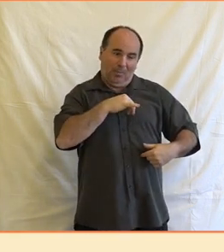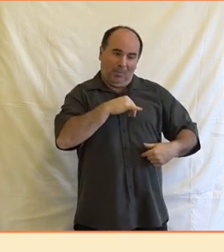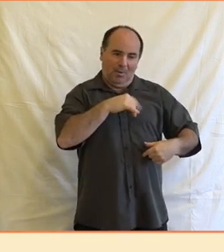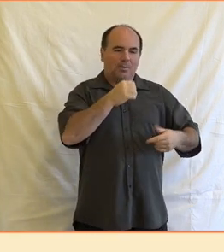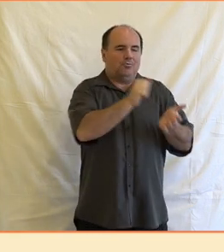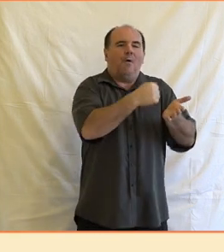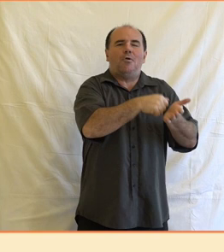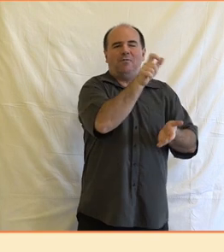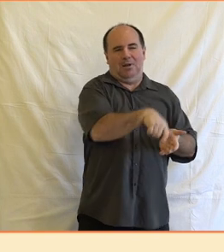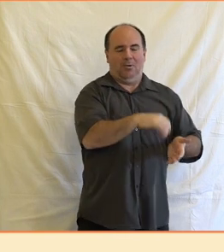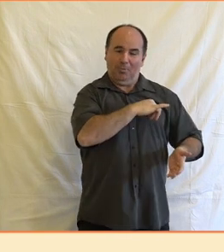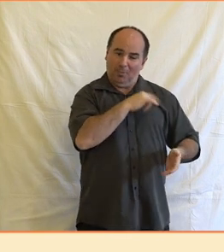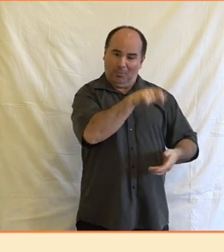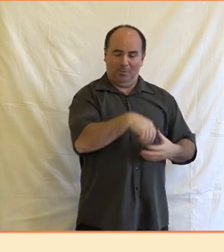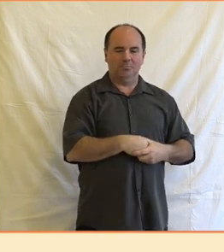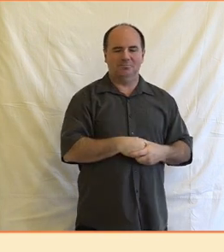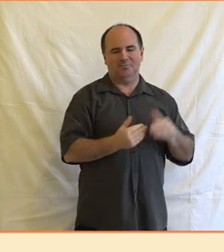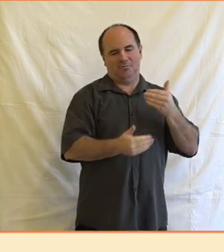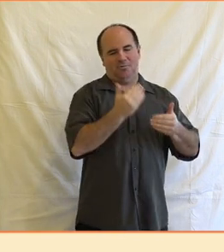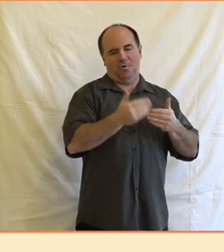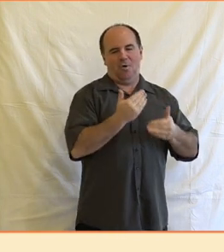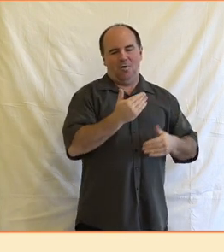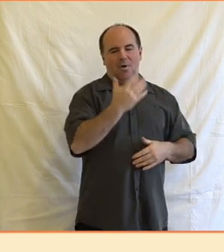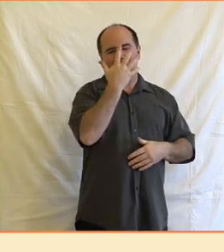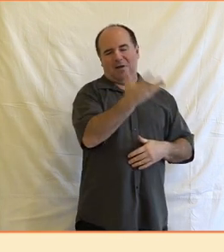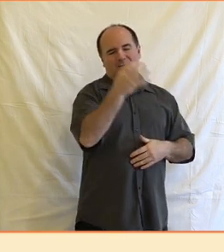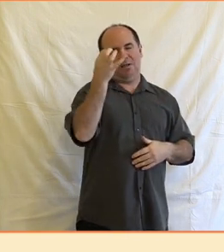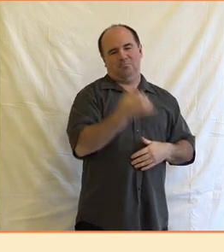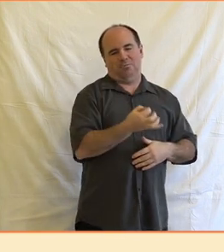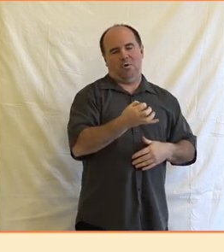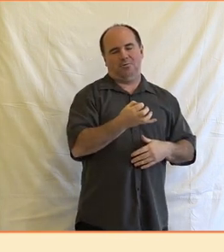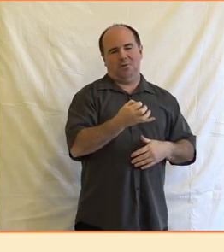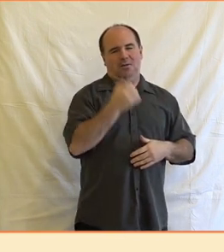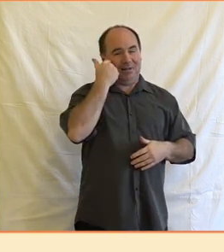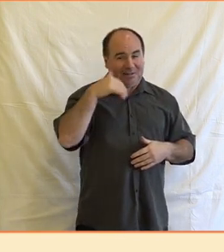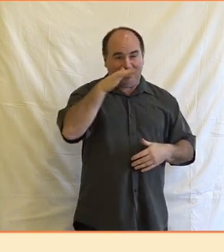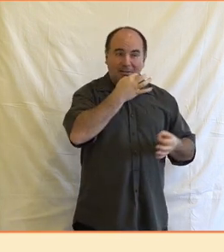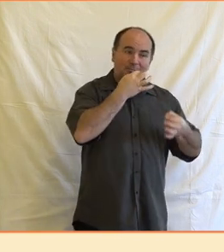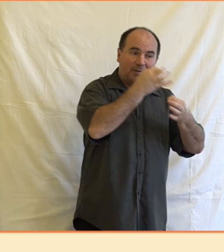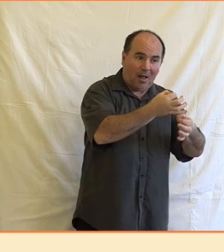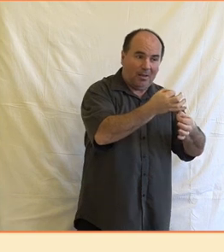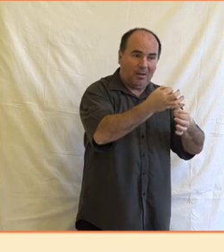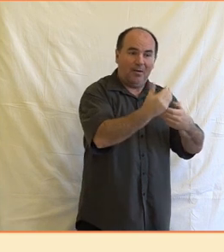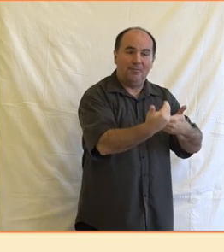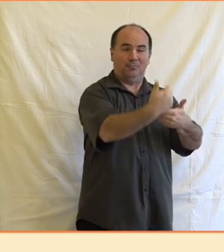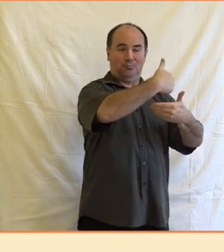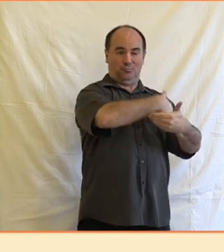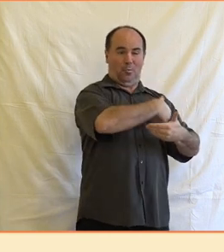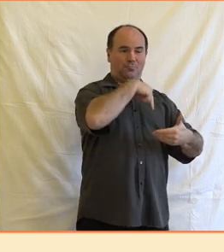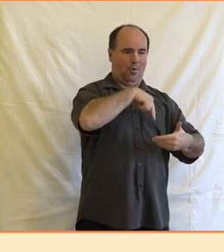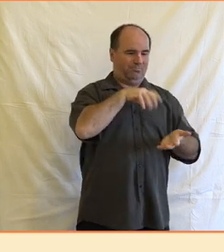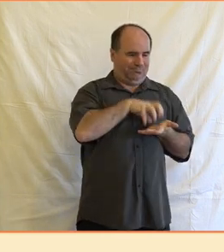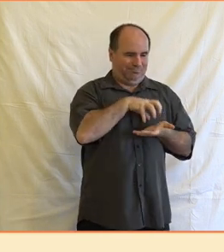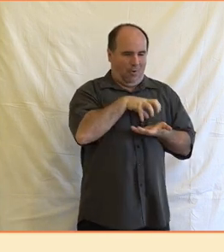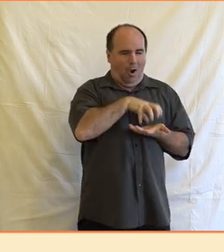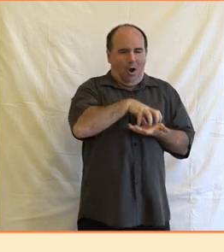pole, tak je to zhruba 50% lidí, pro něž vstup do žurnalistického pole